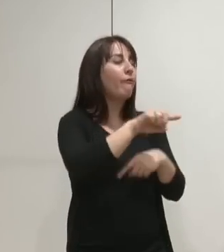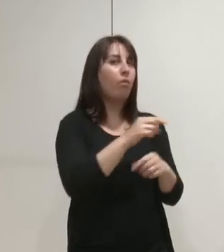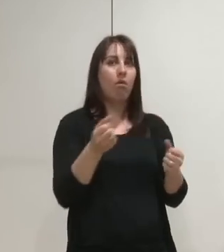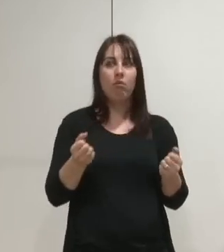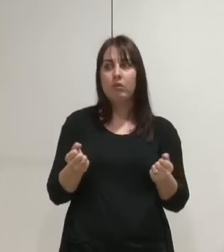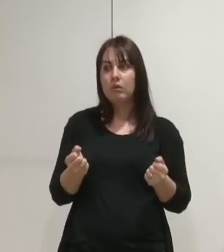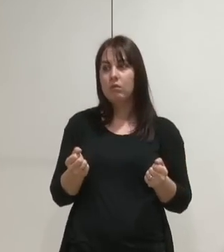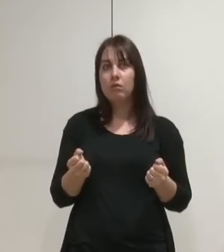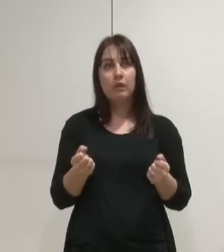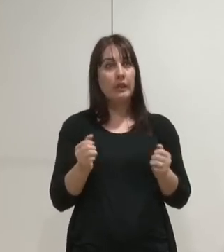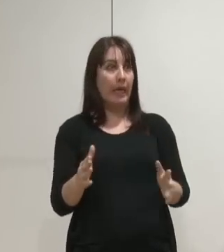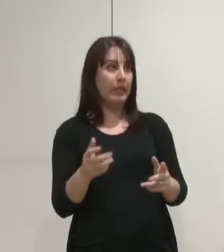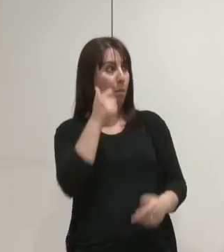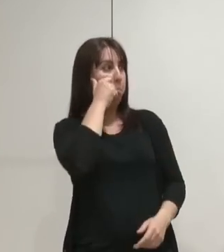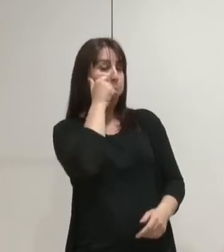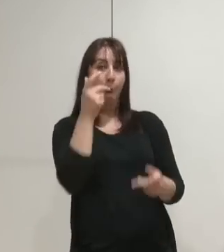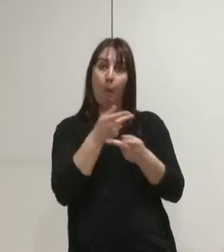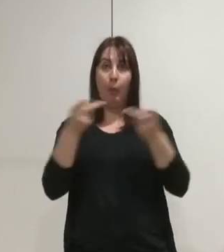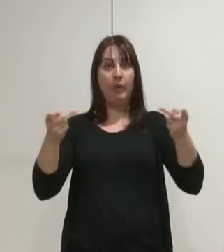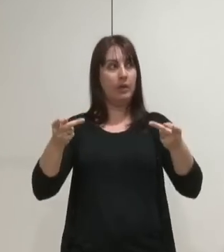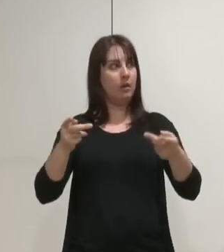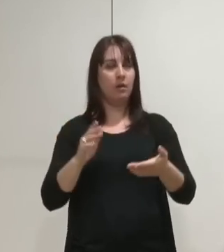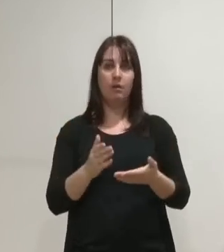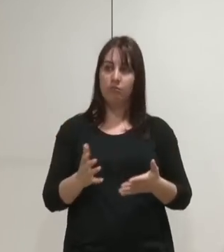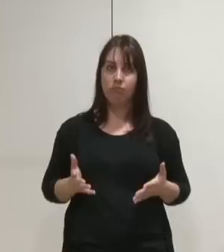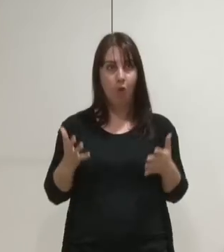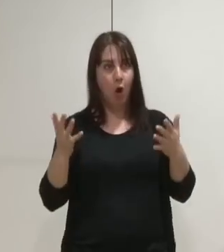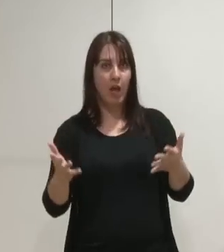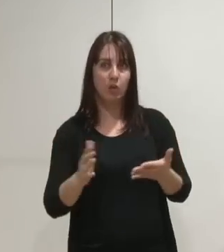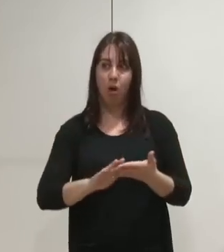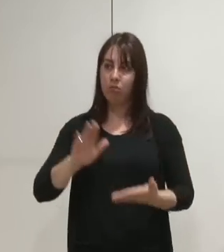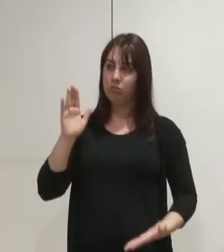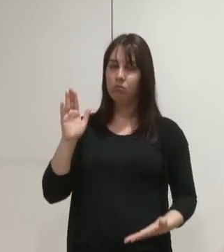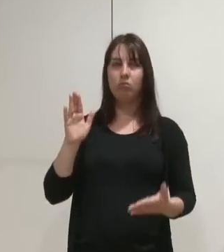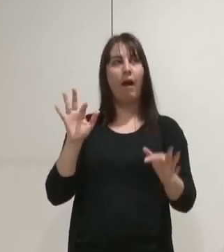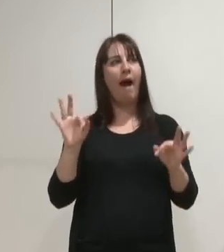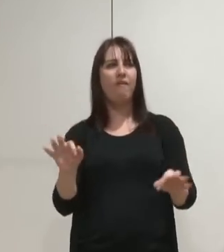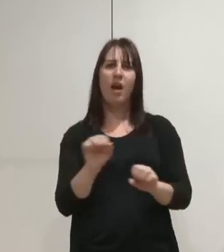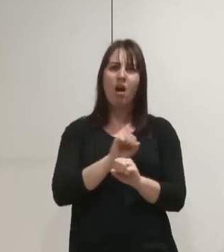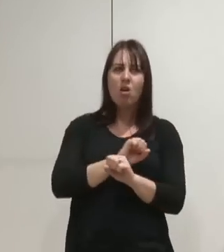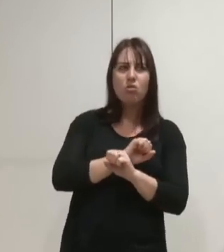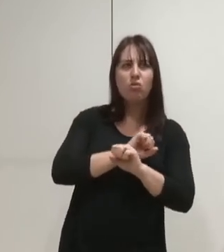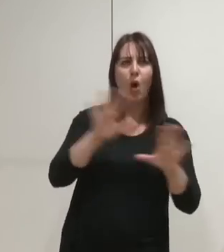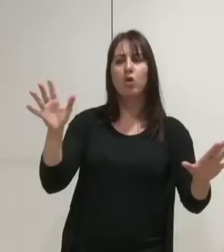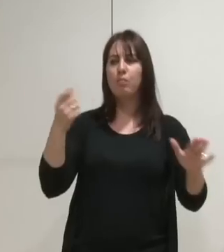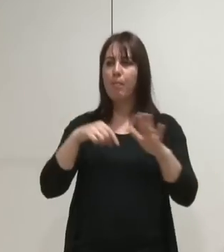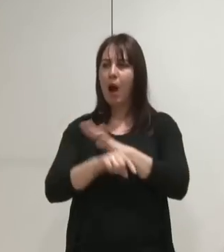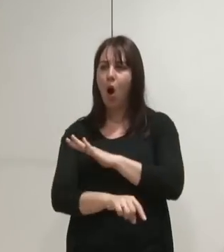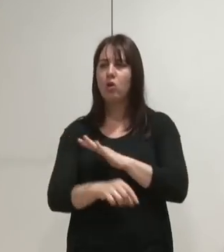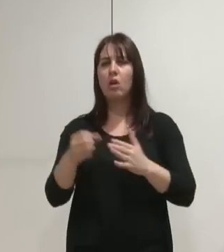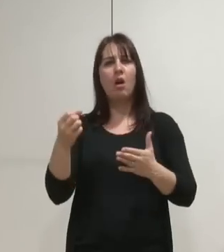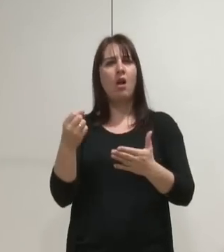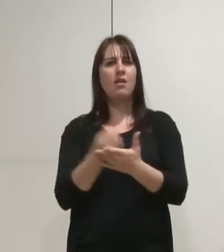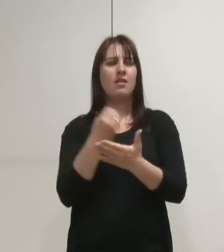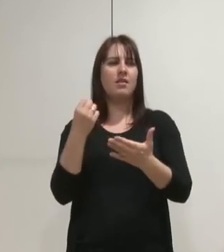preniez publiquement l'engagement dans le cadre de la transparence de l'Open Data que G